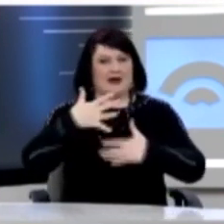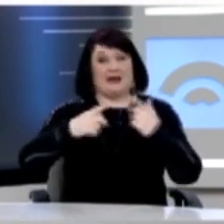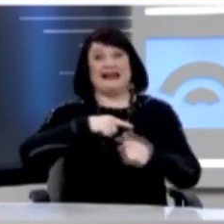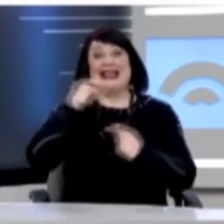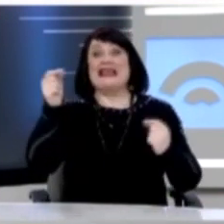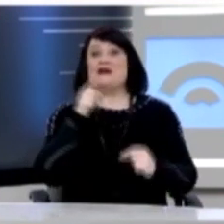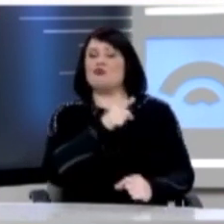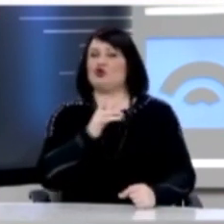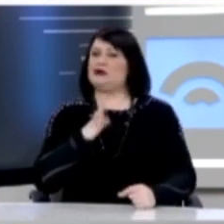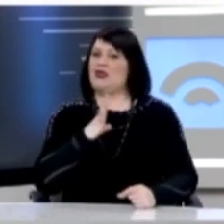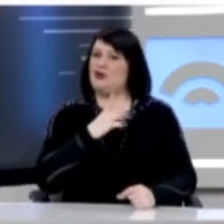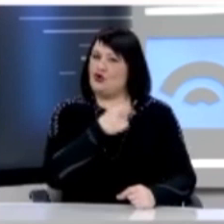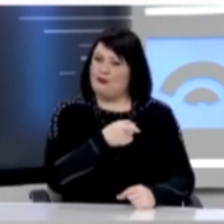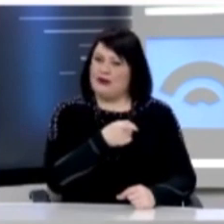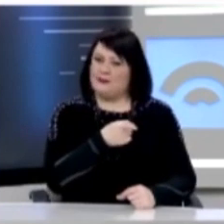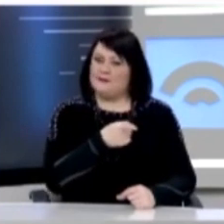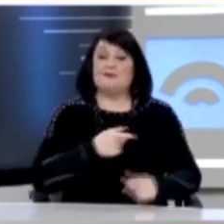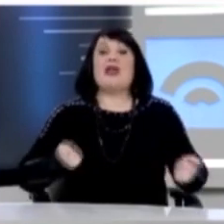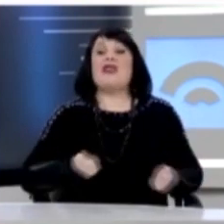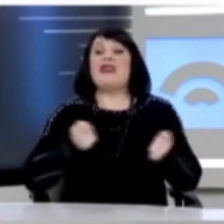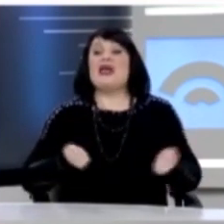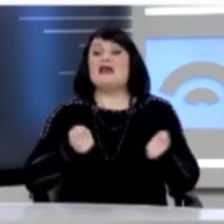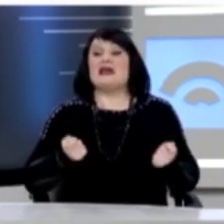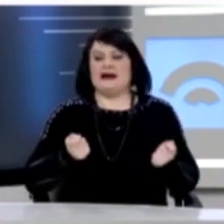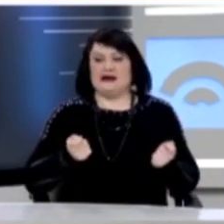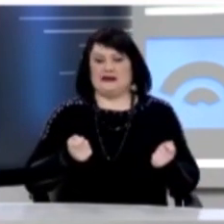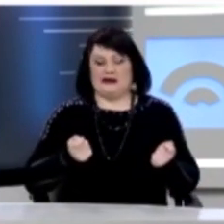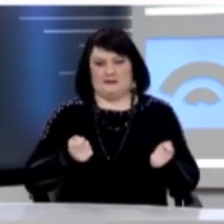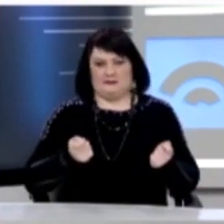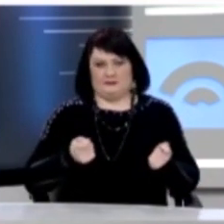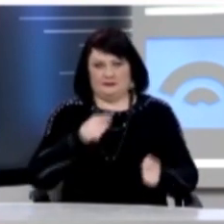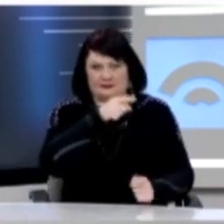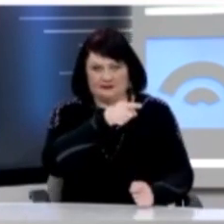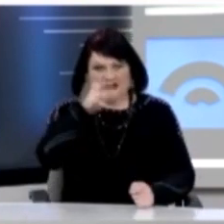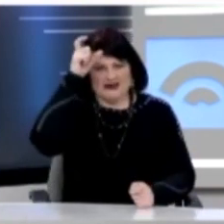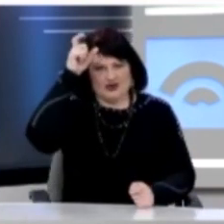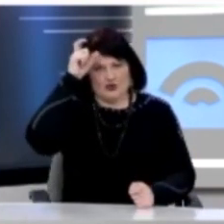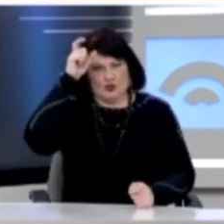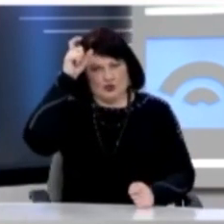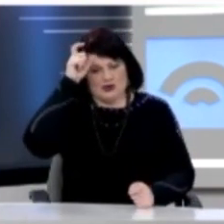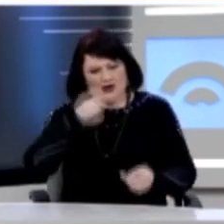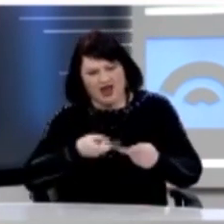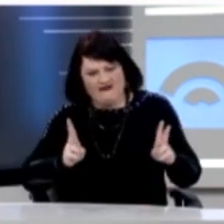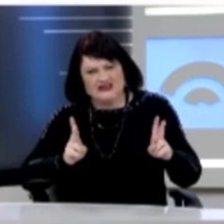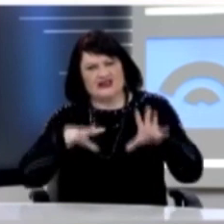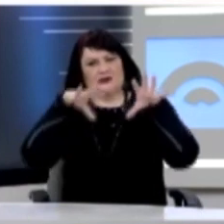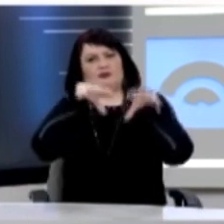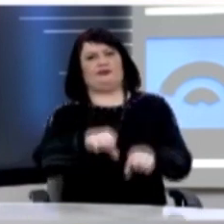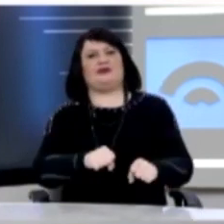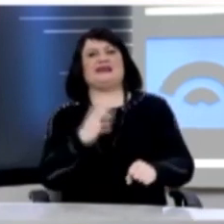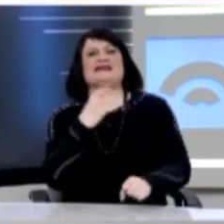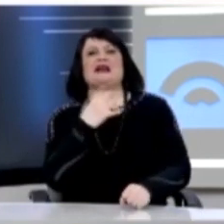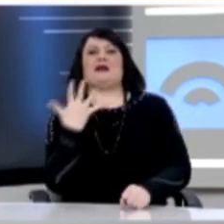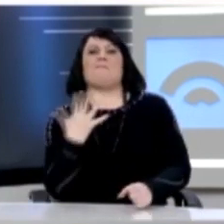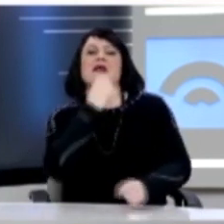κυπριακό λαό, καθώς δεν είναι δυνατόν αυτοί που υπέθαλψαν την τουρκική εισβολή και ανέχονται εδώ και